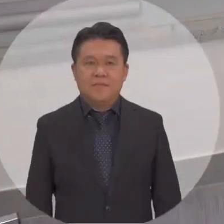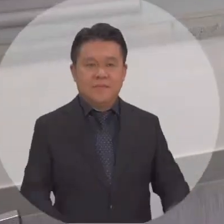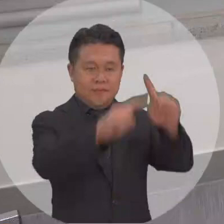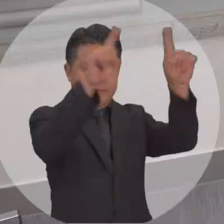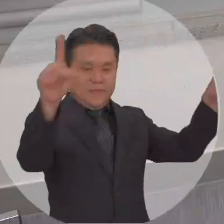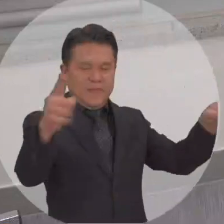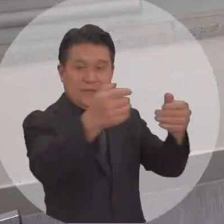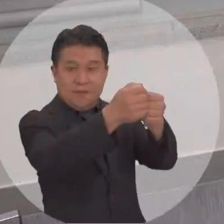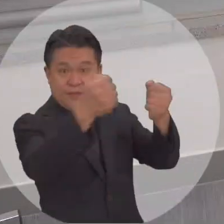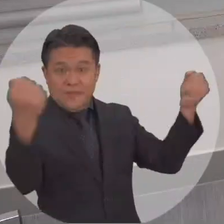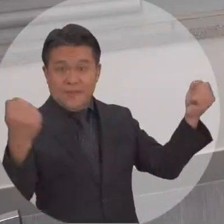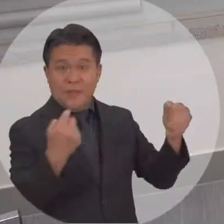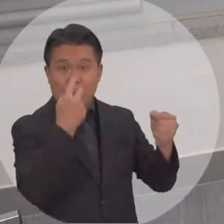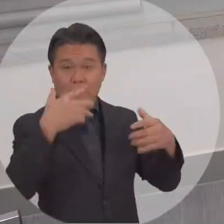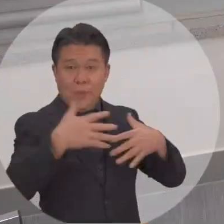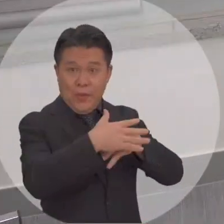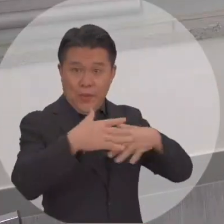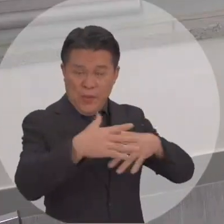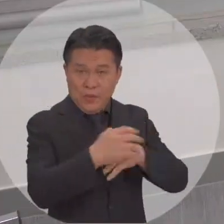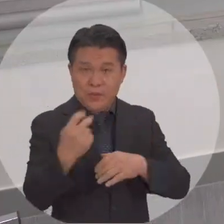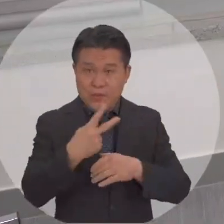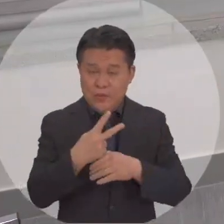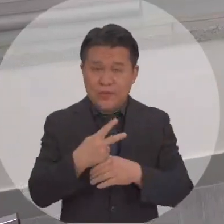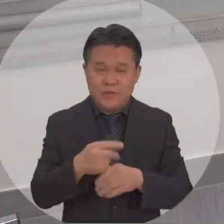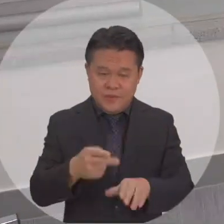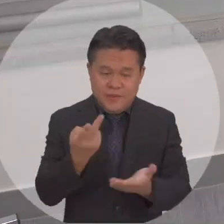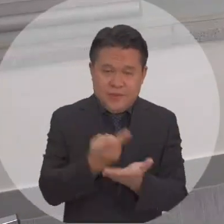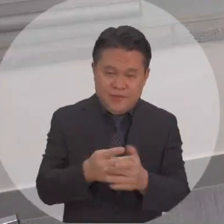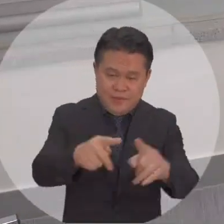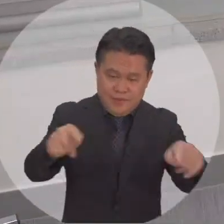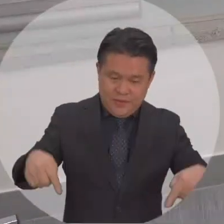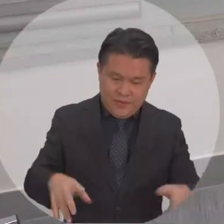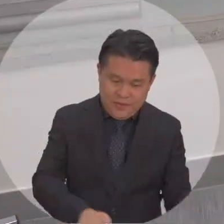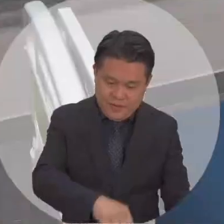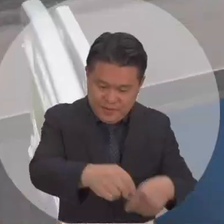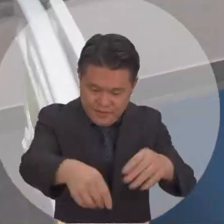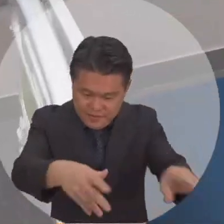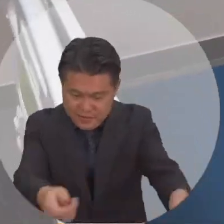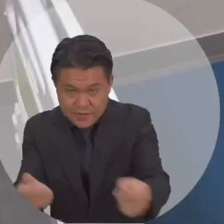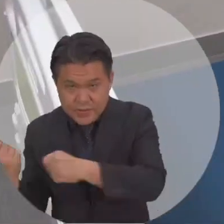창을 열어 환기시키고 침대 시트를 벗깁니다.